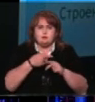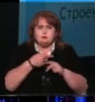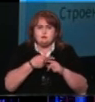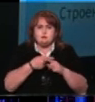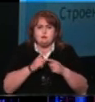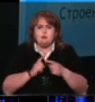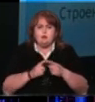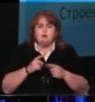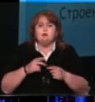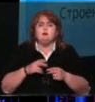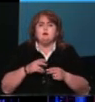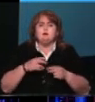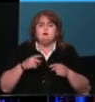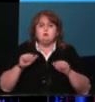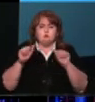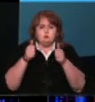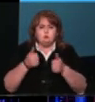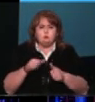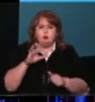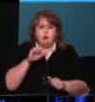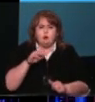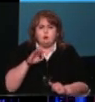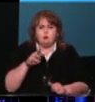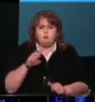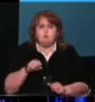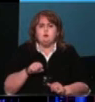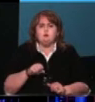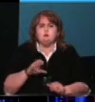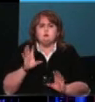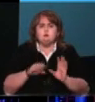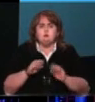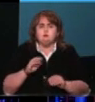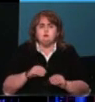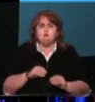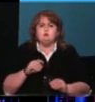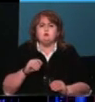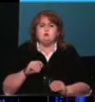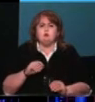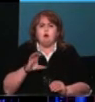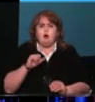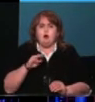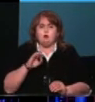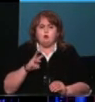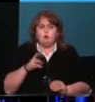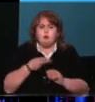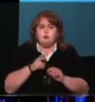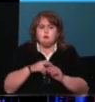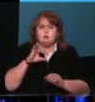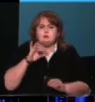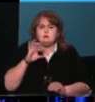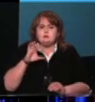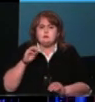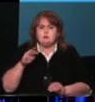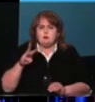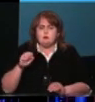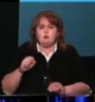структура атома. Итак, значит, мы говорим с вами, что атом – это система.